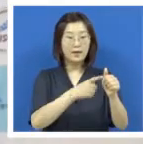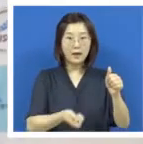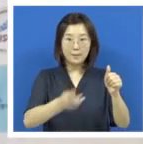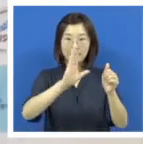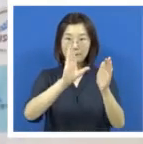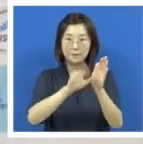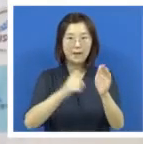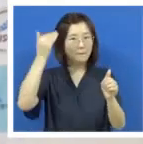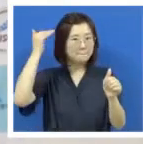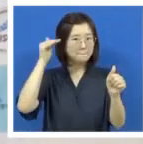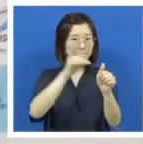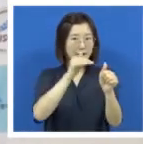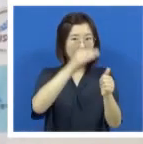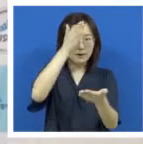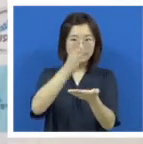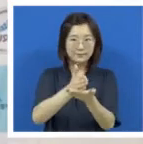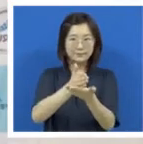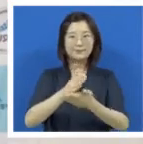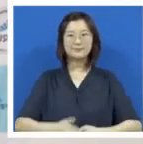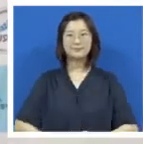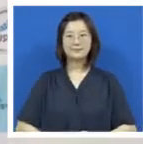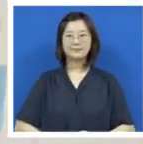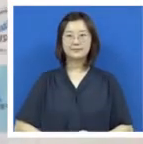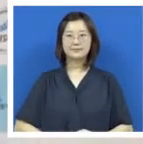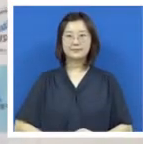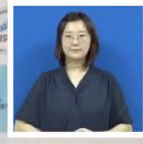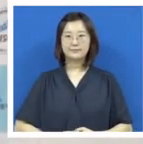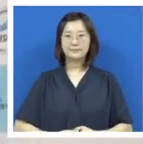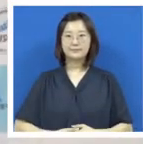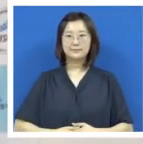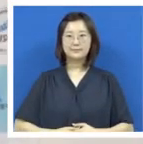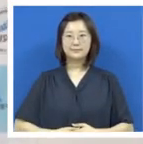상태바에 당질 때 방해하지 op 아